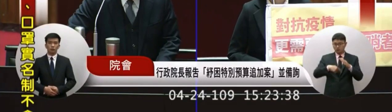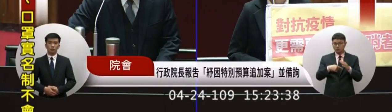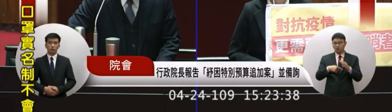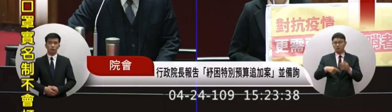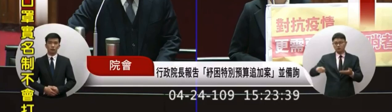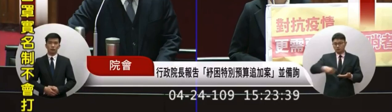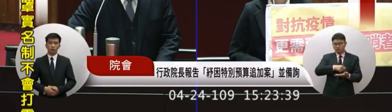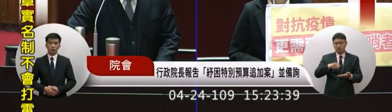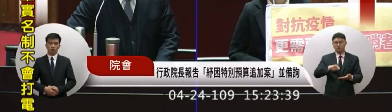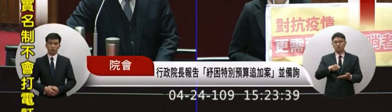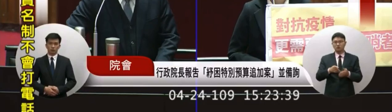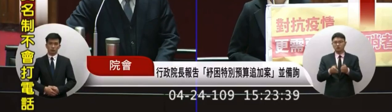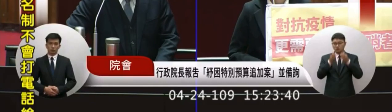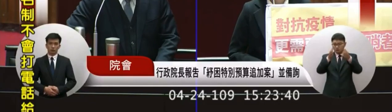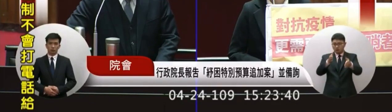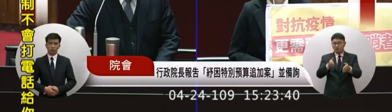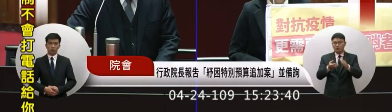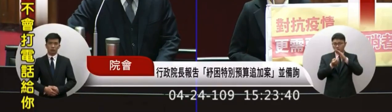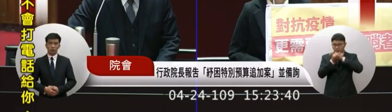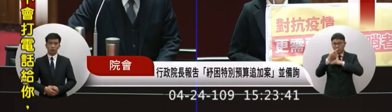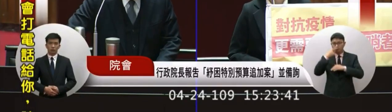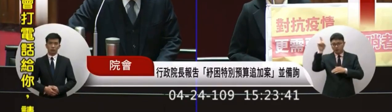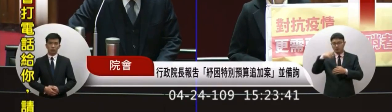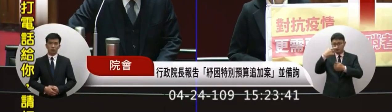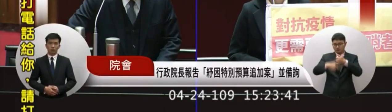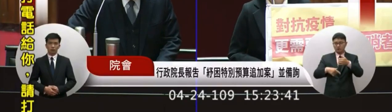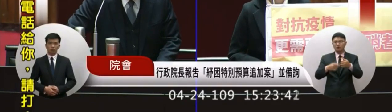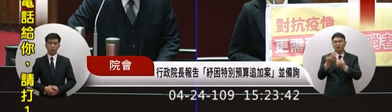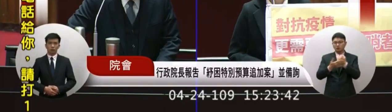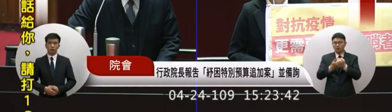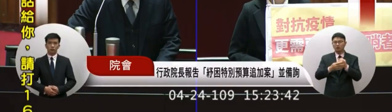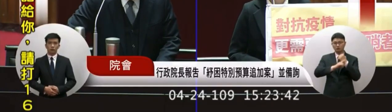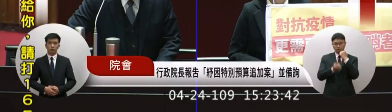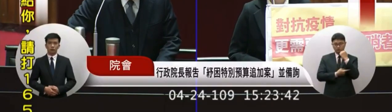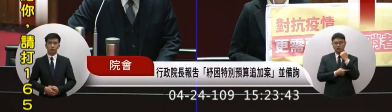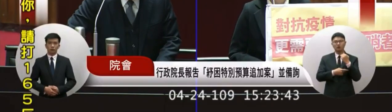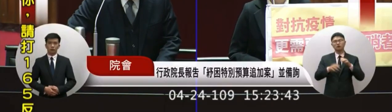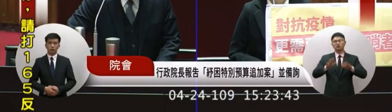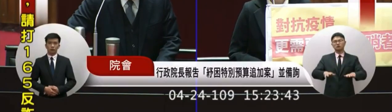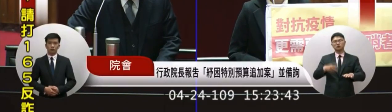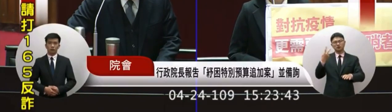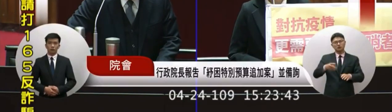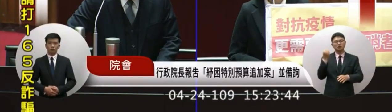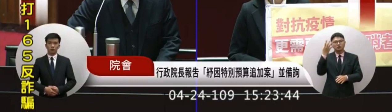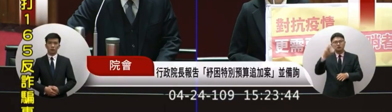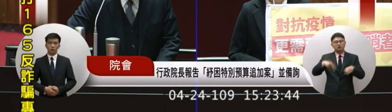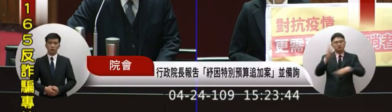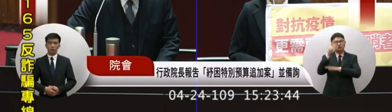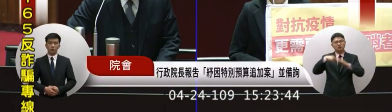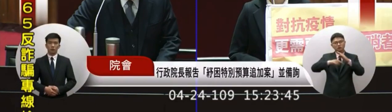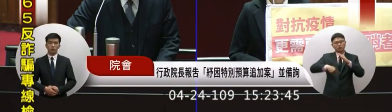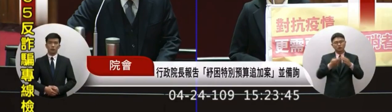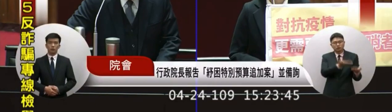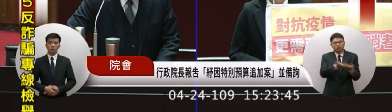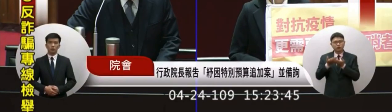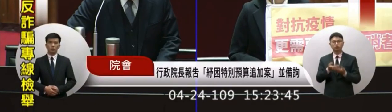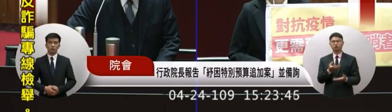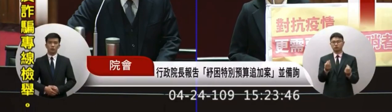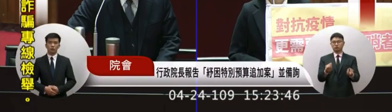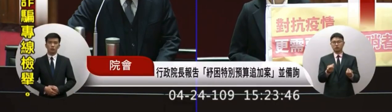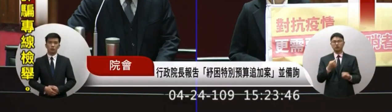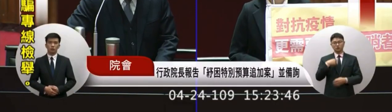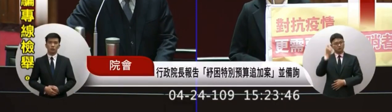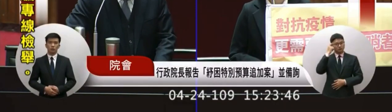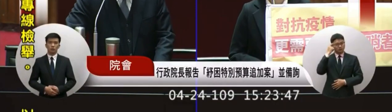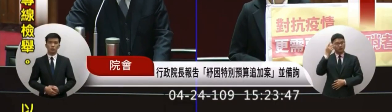相关的保护揭弊者的保护法，但是在这个会期目前还没有看到政院版的法案送进来。是不是在这个部分我们想说去年